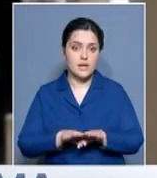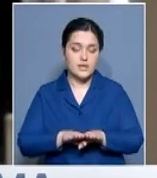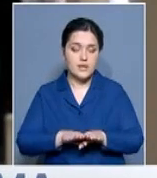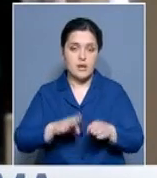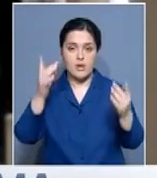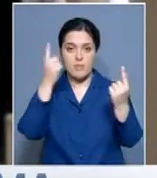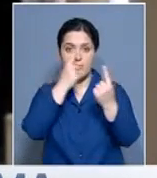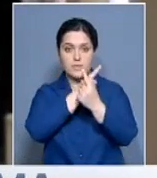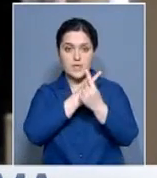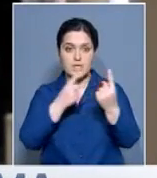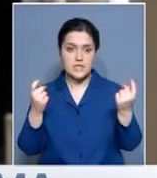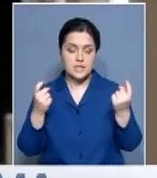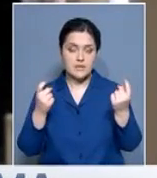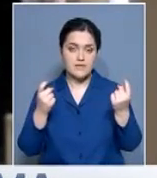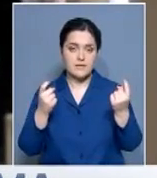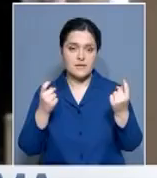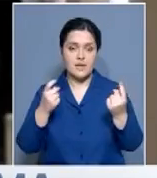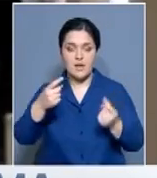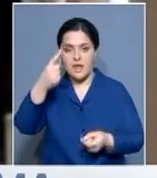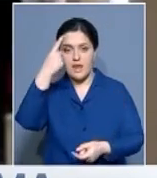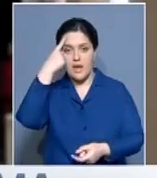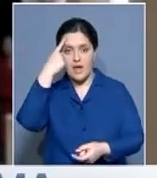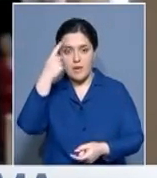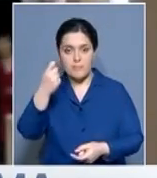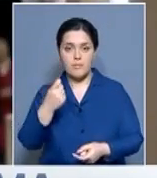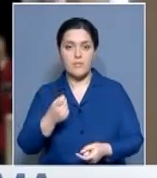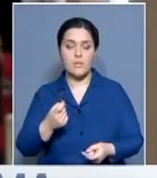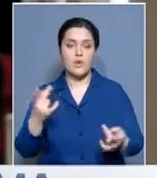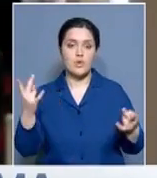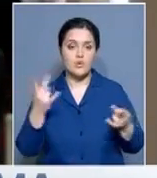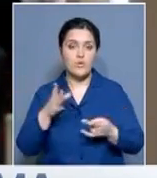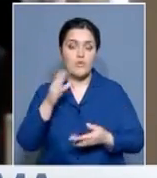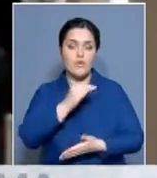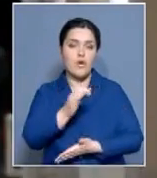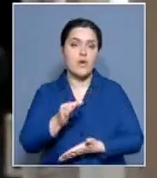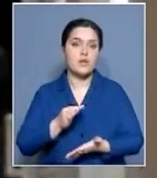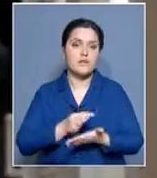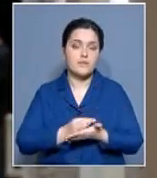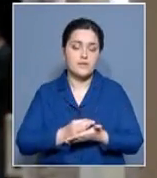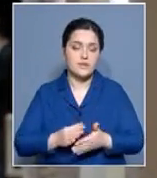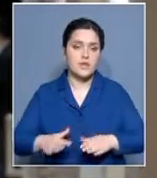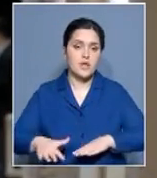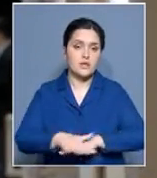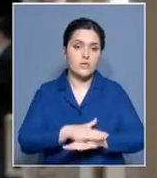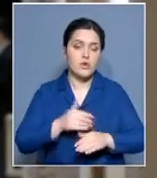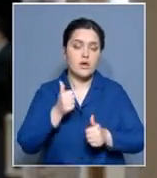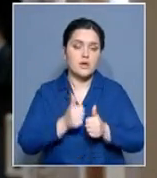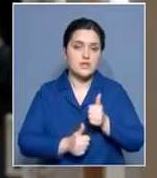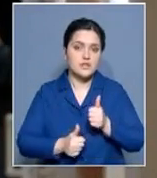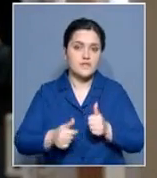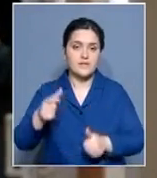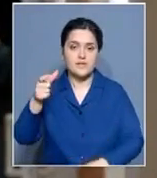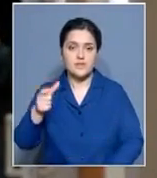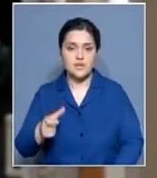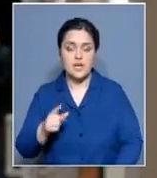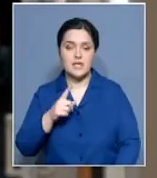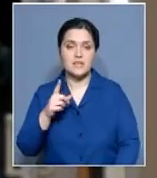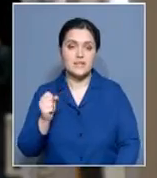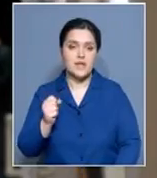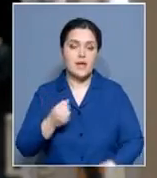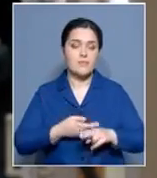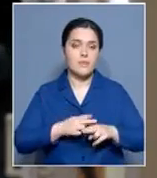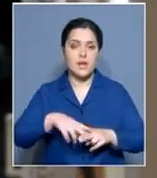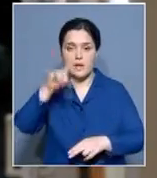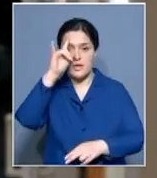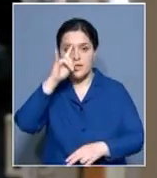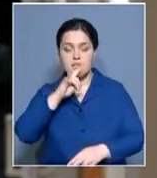призыв, обращение к консолидированной ответственности. Ответственности каждого человека за страну,